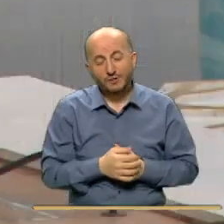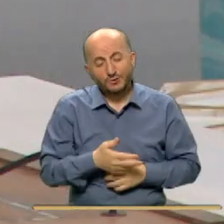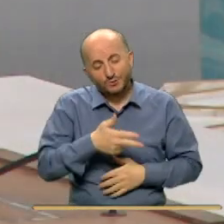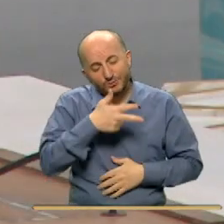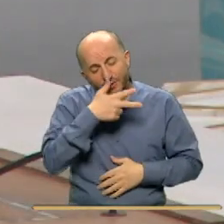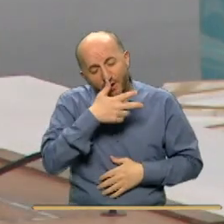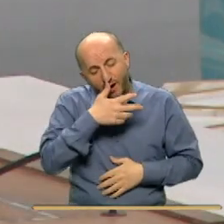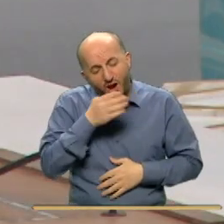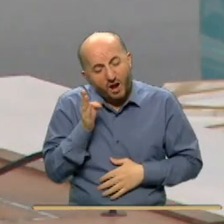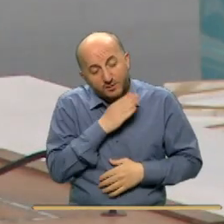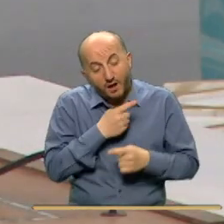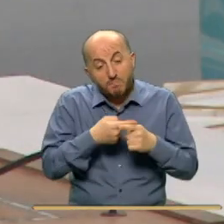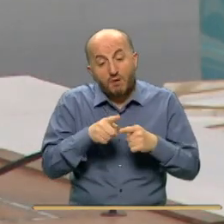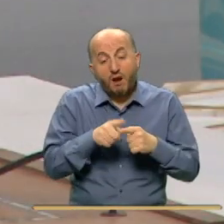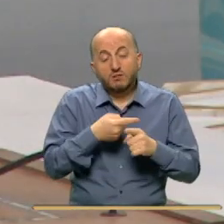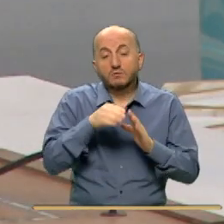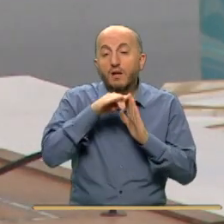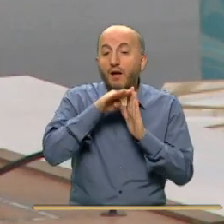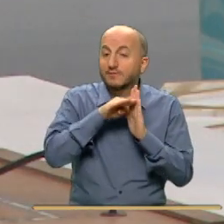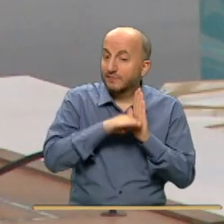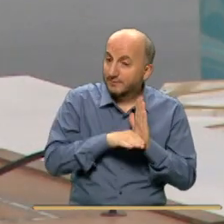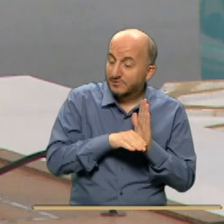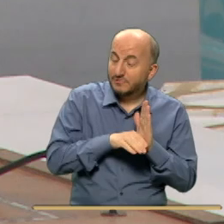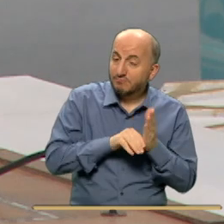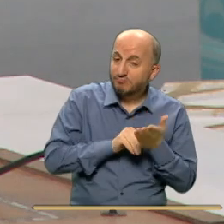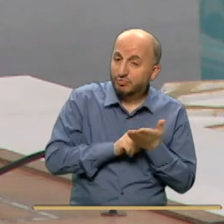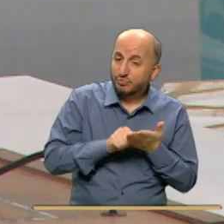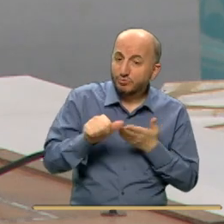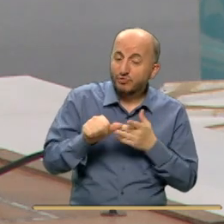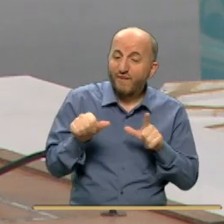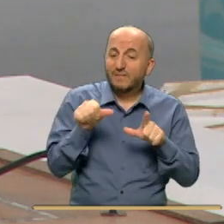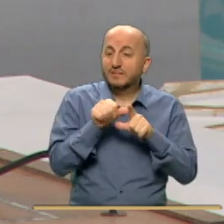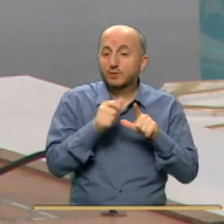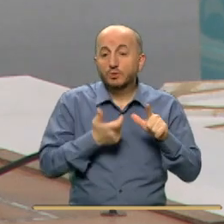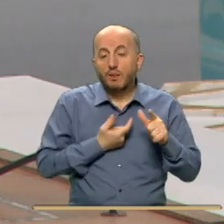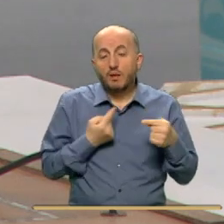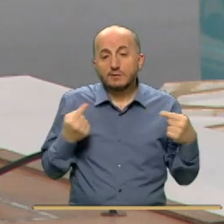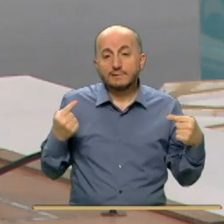üzüntüler ve acılar paylaşıldıkça acı azalır. Bütün fizik kurallarının tersine